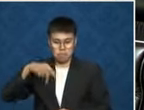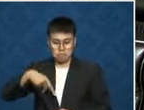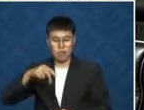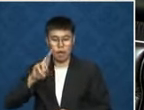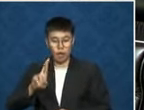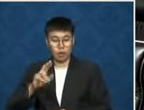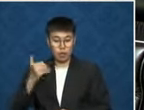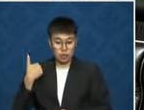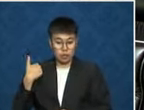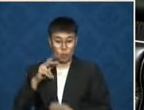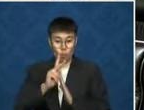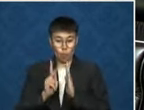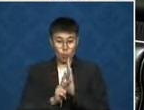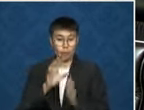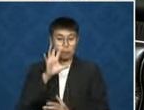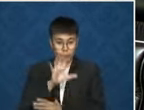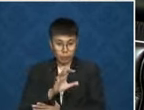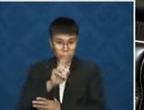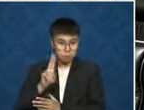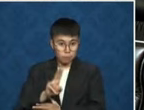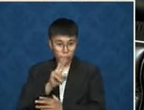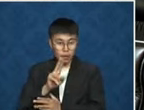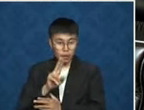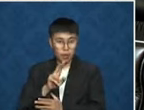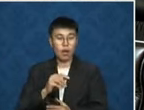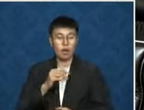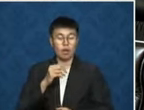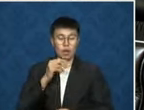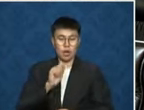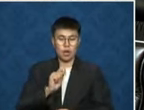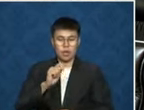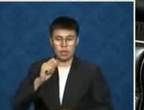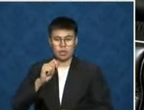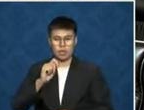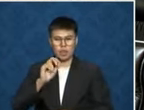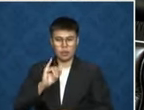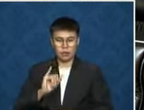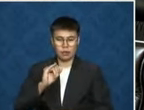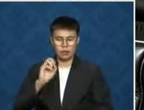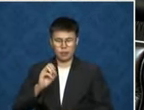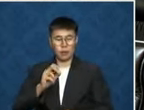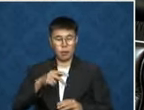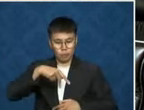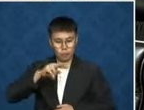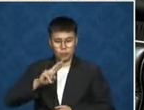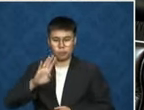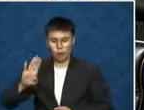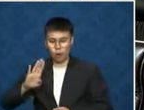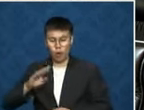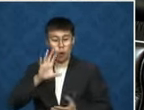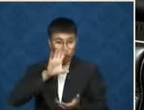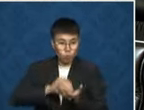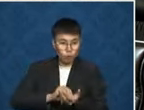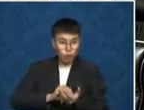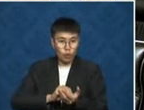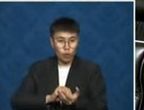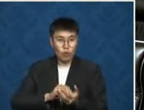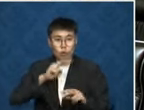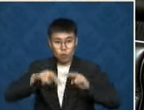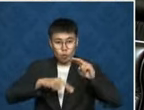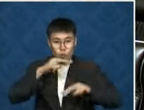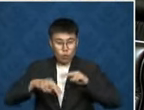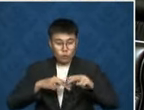ตอนนี้มีผลบังคับใช้แล้วชื่อว่า Data Act และ Data Governance Act นะครับก็คือแปลเป็นภาษาไทยก็คือพรบข้อมูลและพรบธรรมาภิบาลข้อมูลครับ